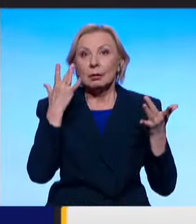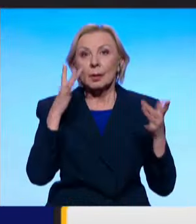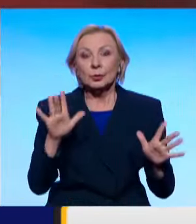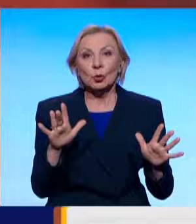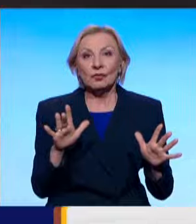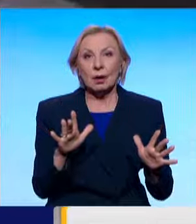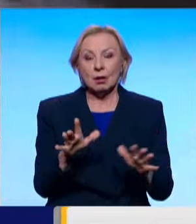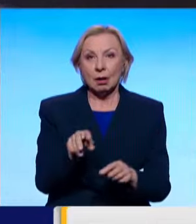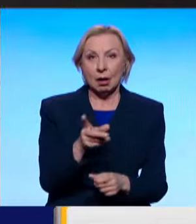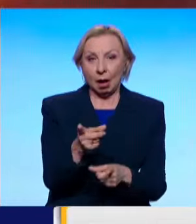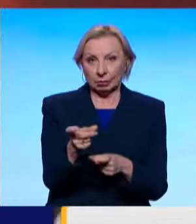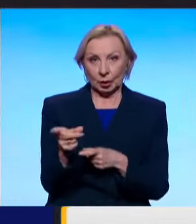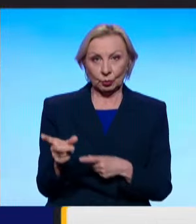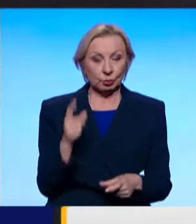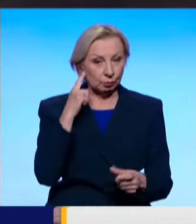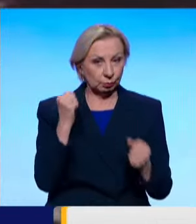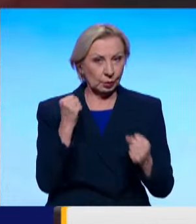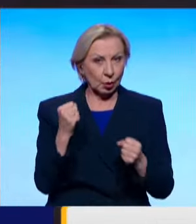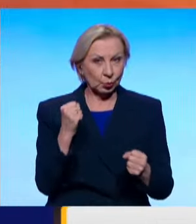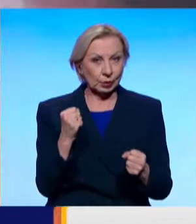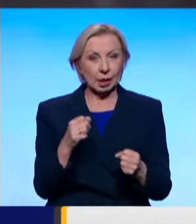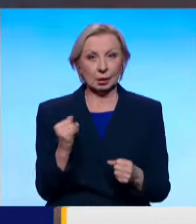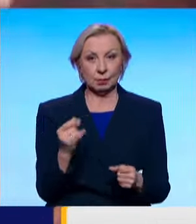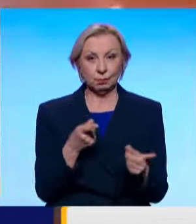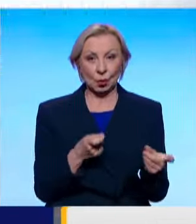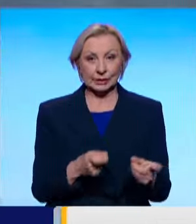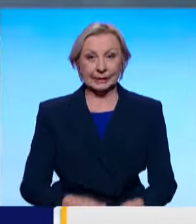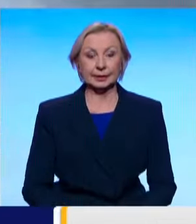раптово атакує правоохоронця. Лунають удари та постріли.